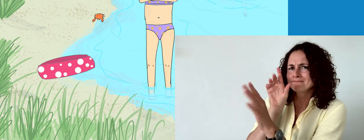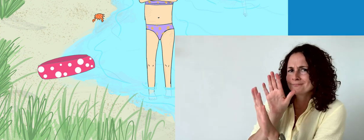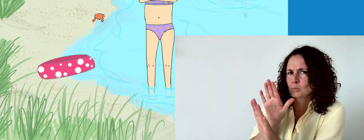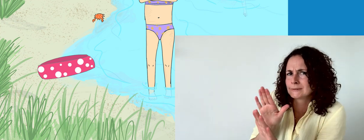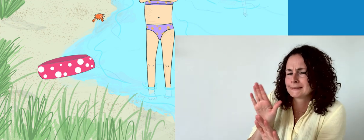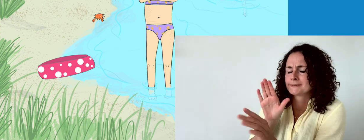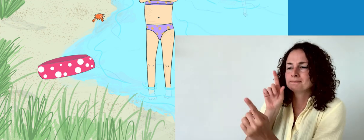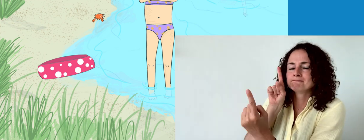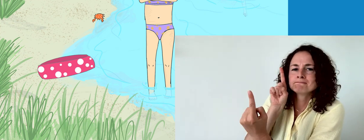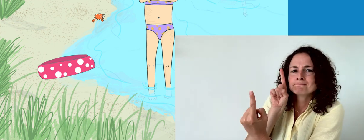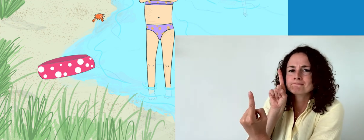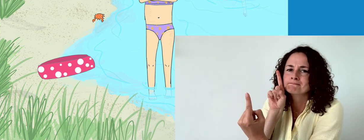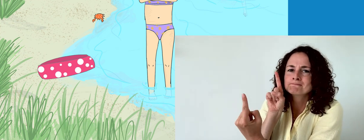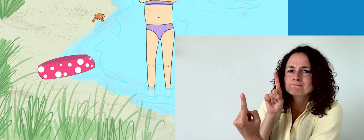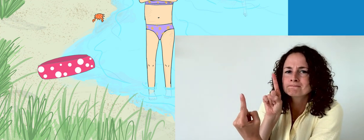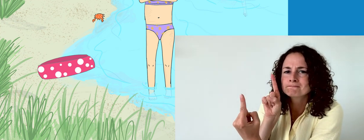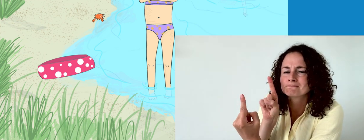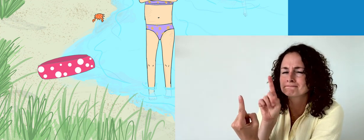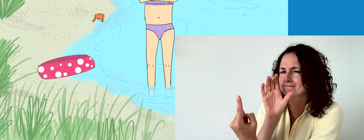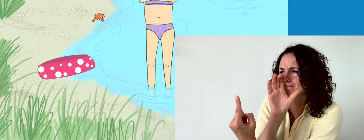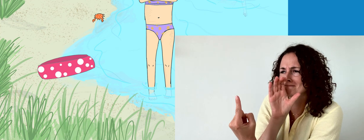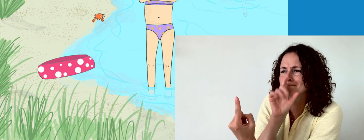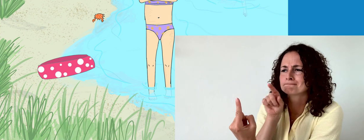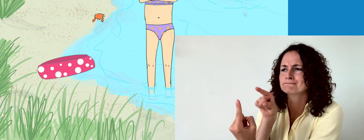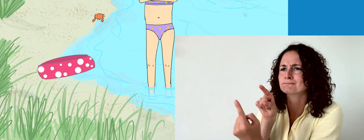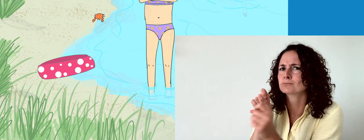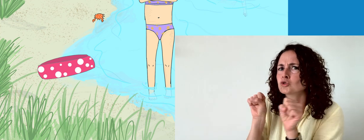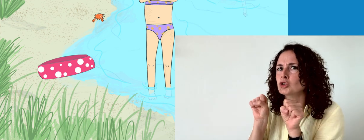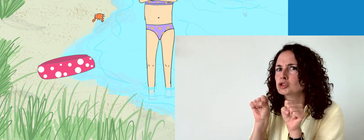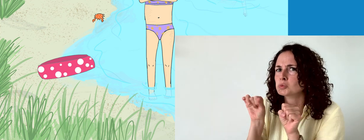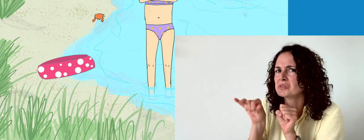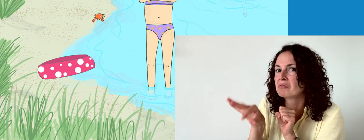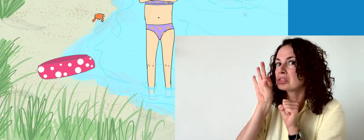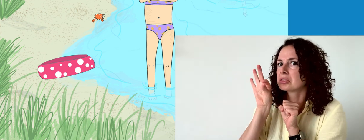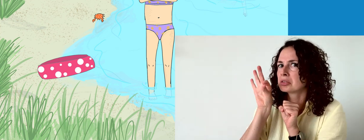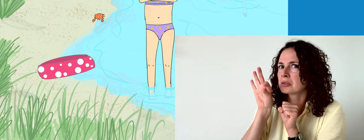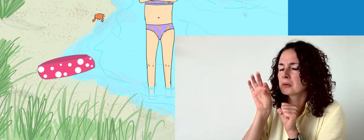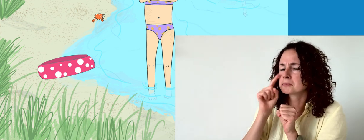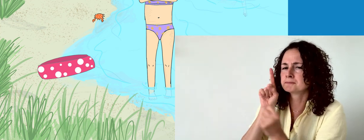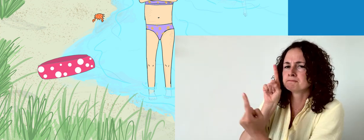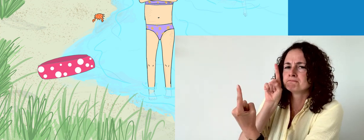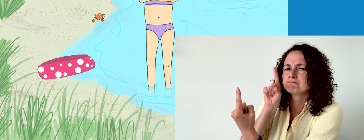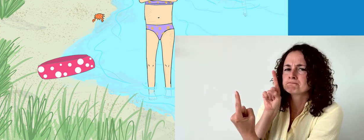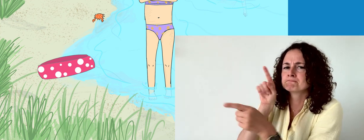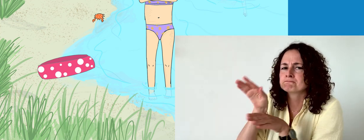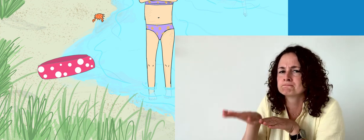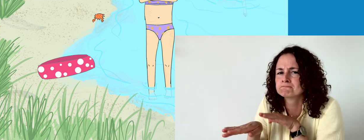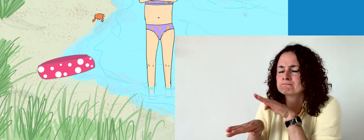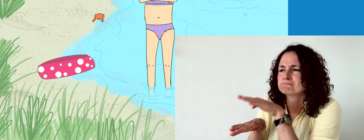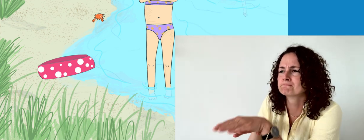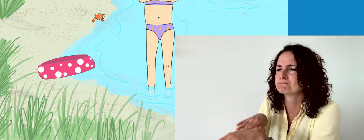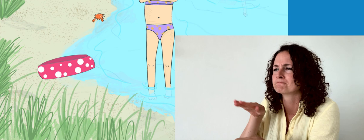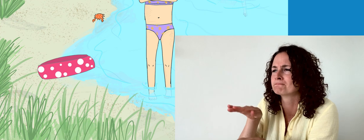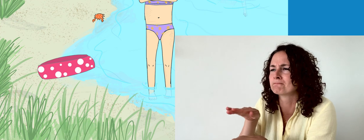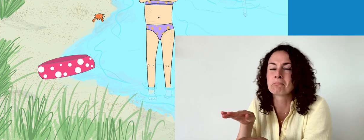Ode nadert voorzichtig Hoewel ze erg benieuwd is Naar wat zus nu weer gevonden heeft